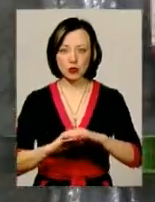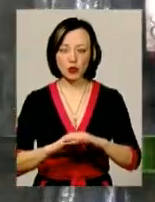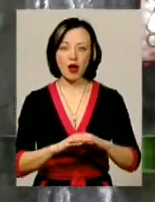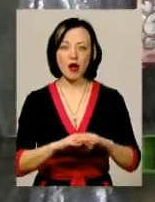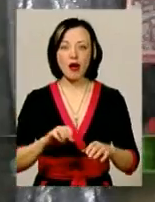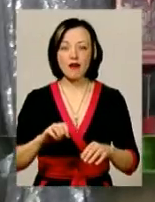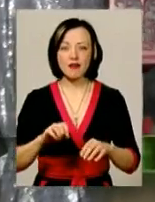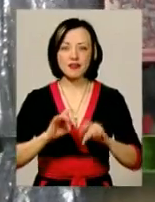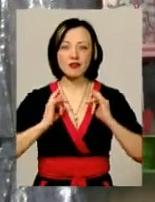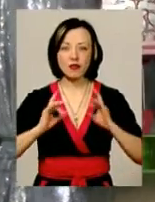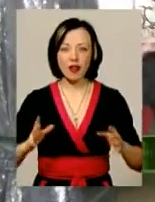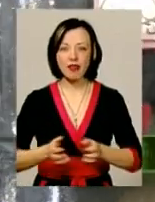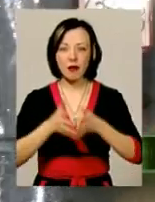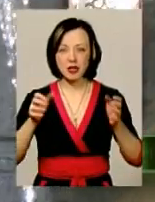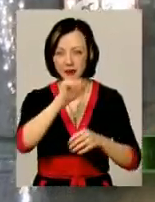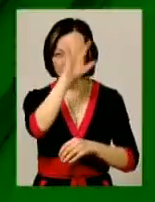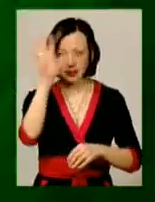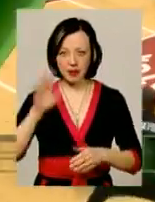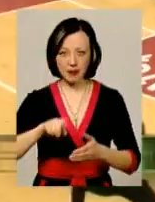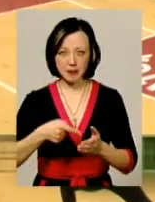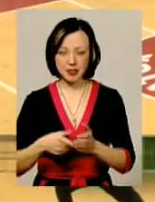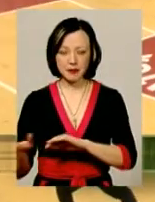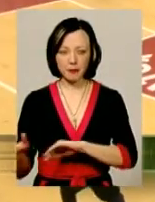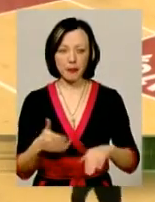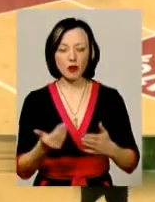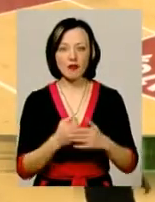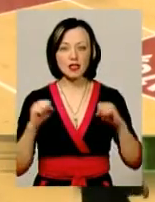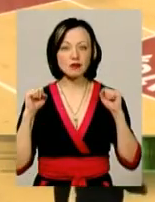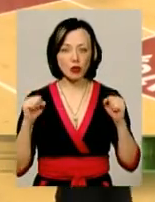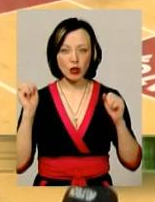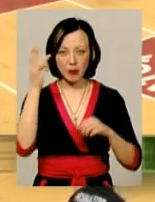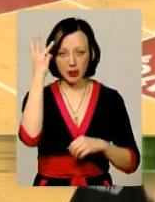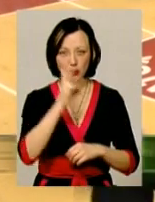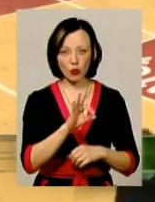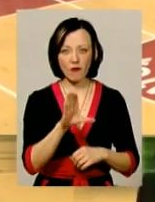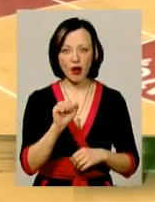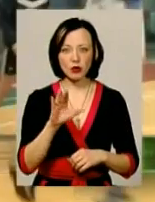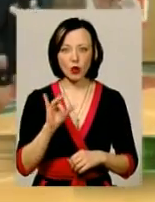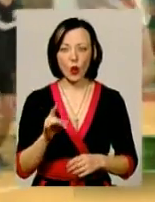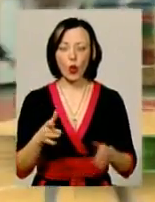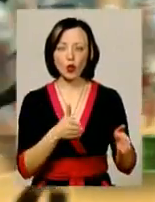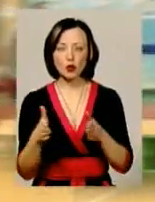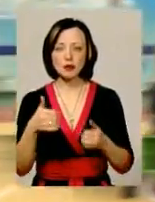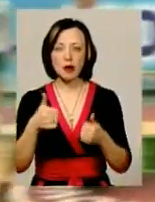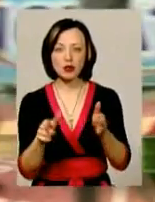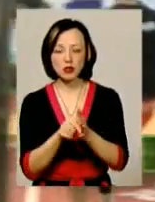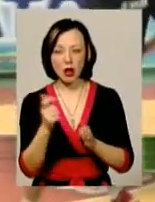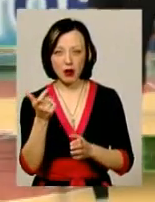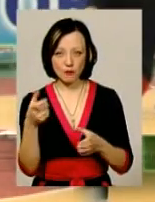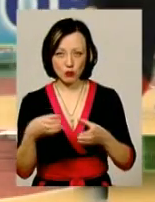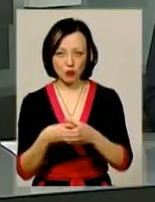відгуляли найбільше в історії міста весілля. Новини спорту. Хмельницький «Новатор» готується до матчів з харківським